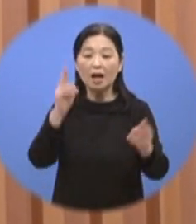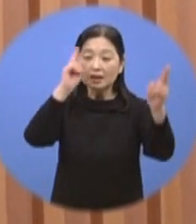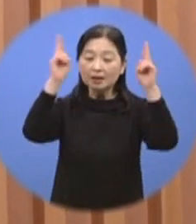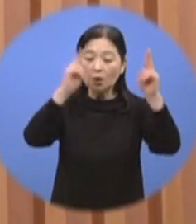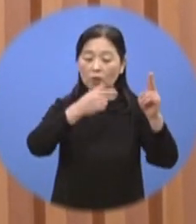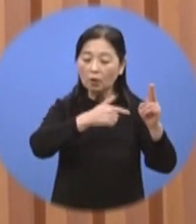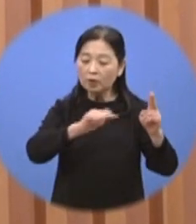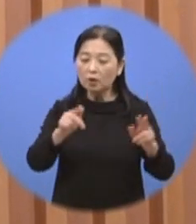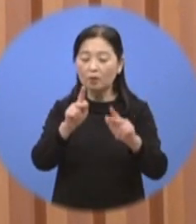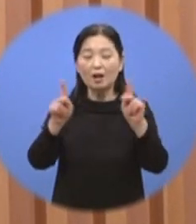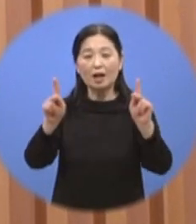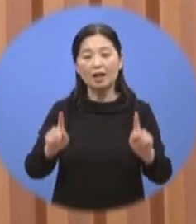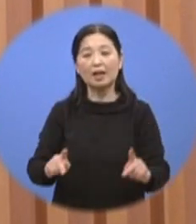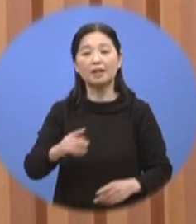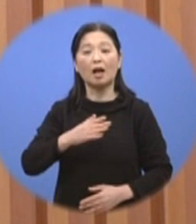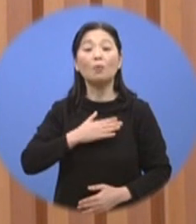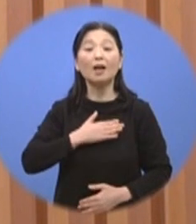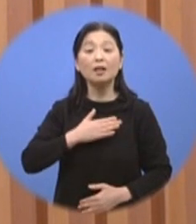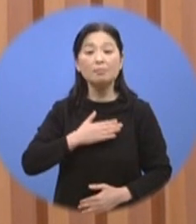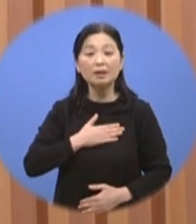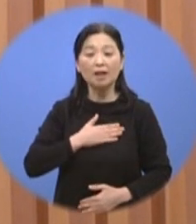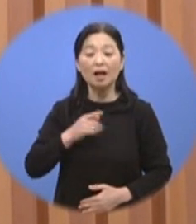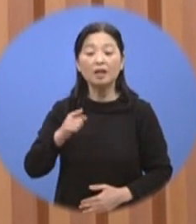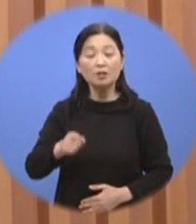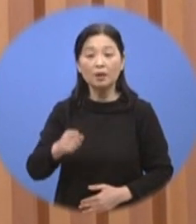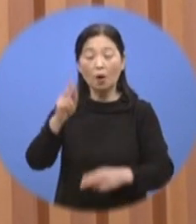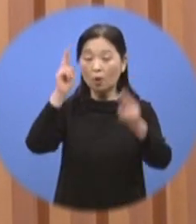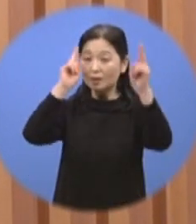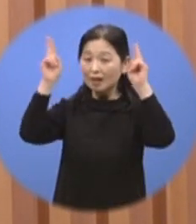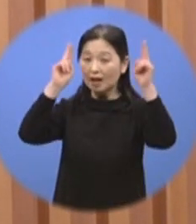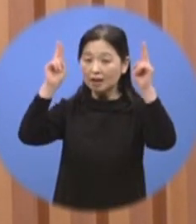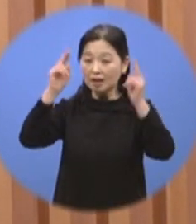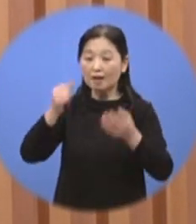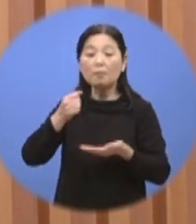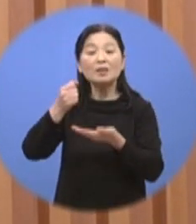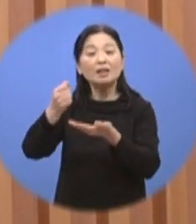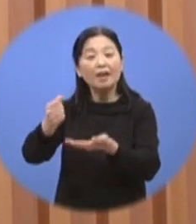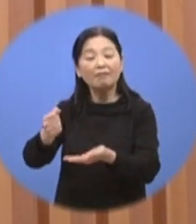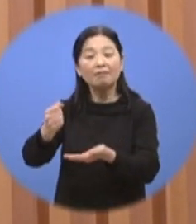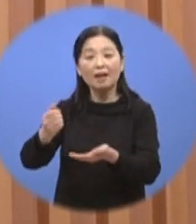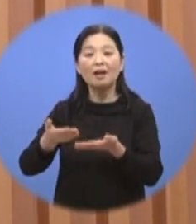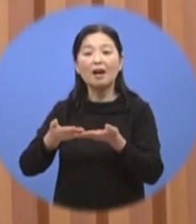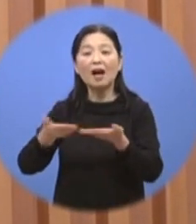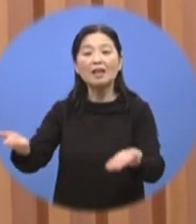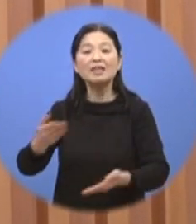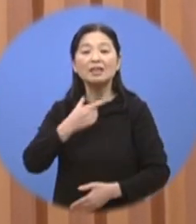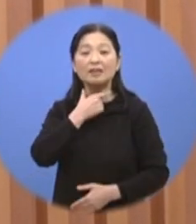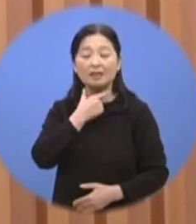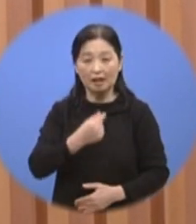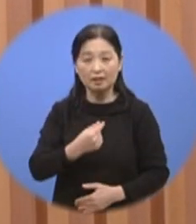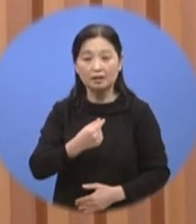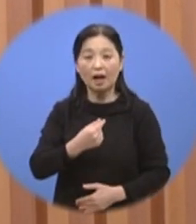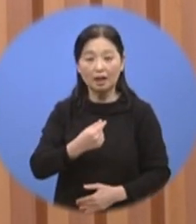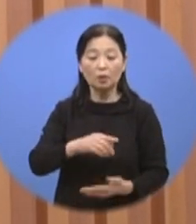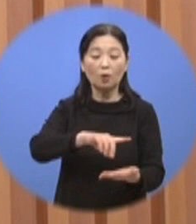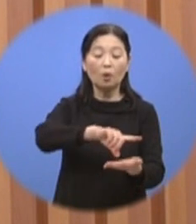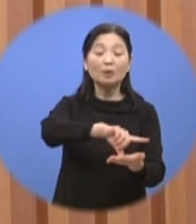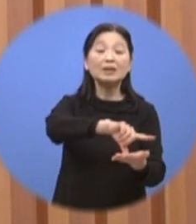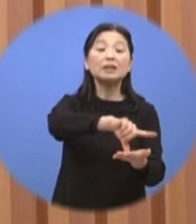がすごい分かりまして、でそれを社内の方でも発信できたらなと思いました。あと地域